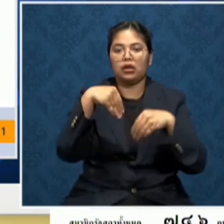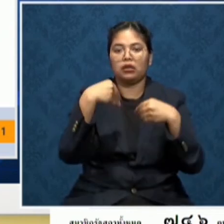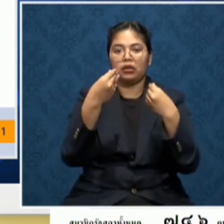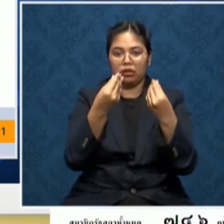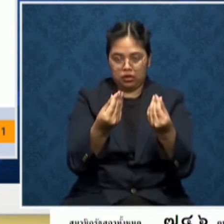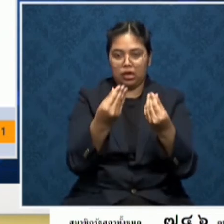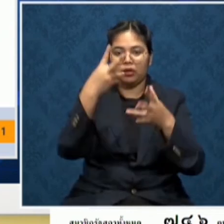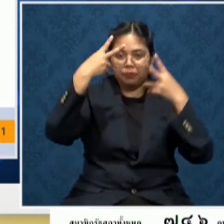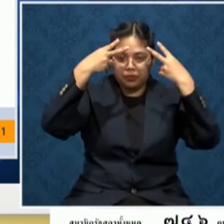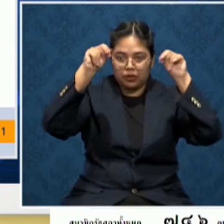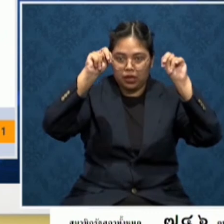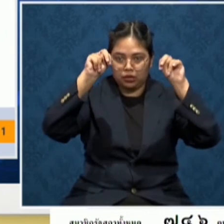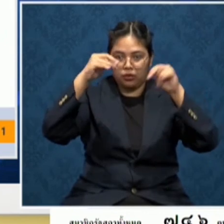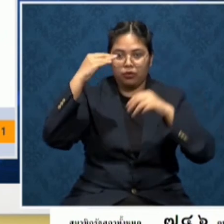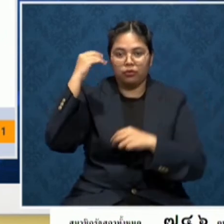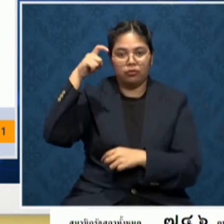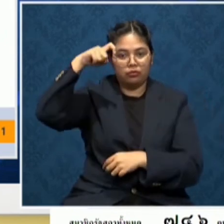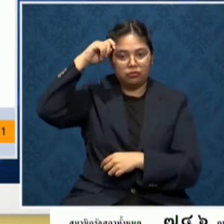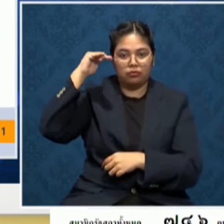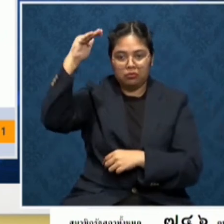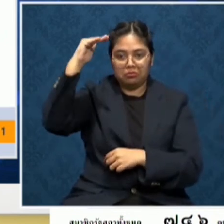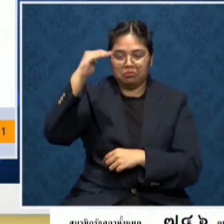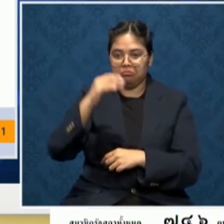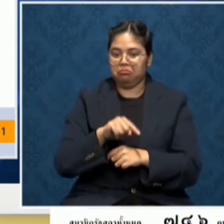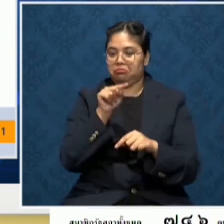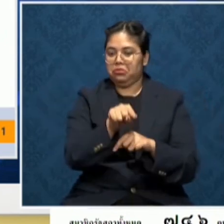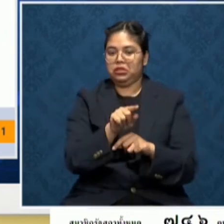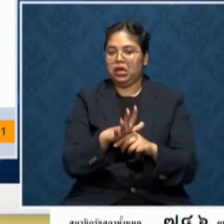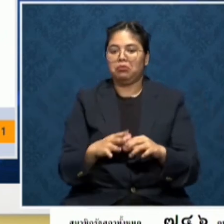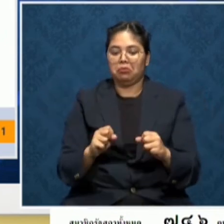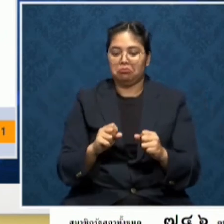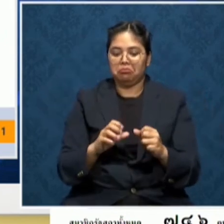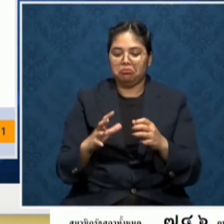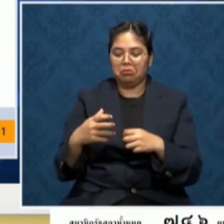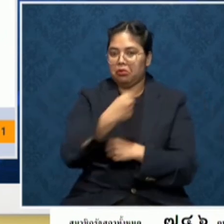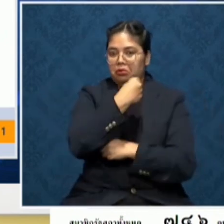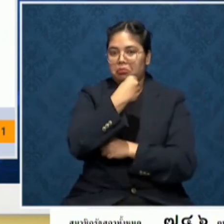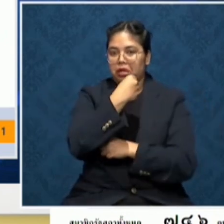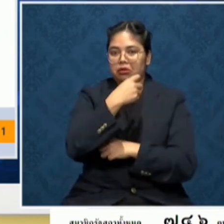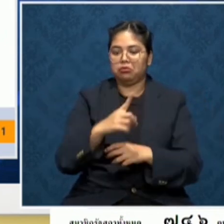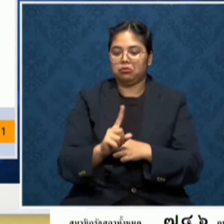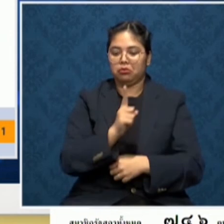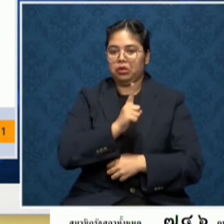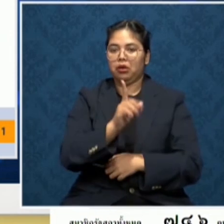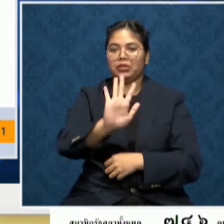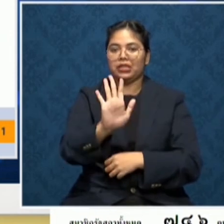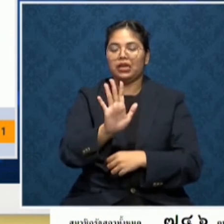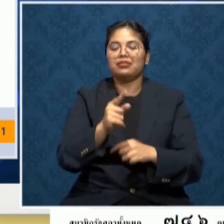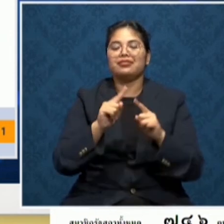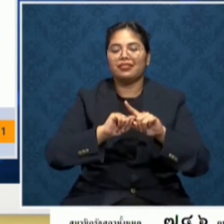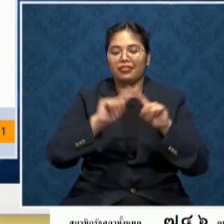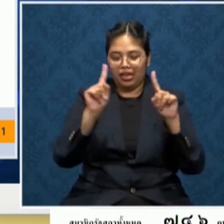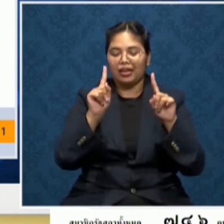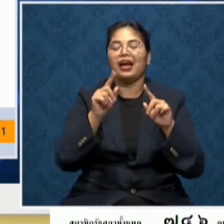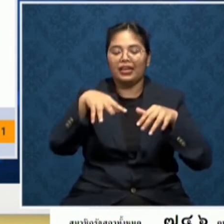ฐมนตรีไม่ใช่อำนาจเบ็ดเสร็จเด็ดขาดหากแต่เป็นเพียงอำนาจให้ทำหน้าที่บริหารประเทศแ